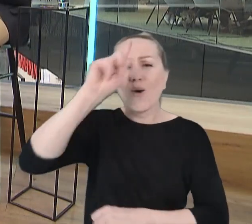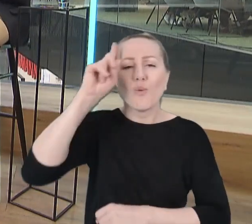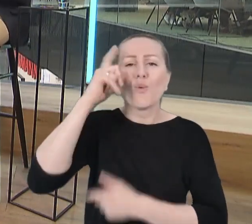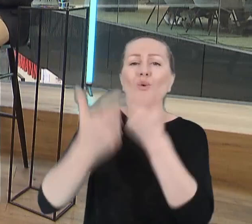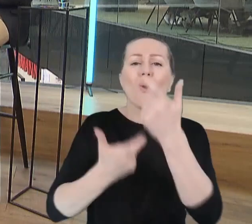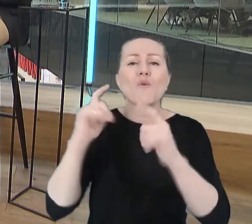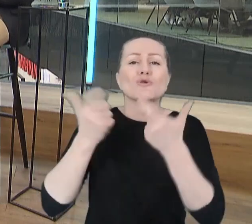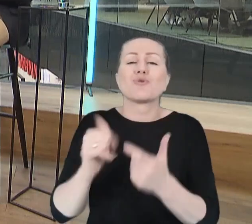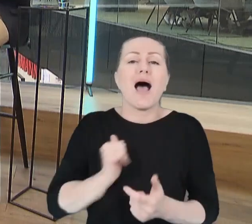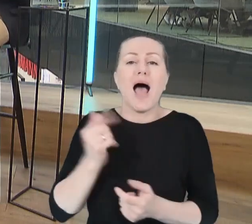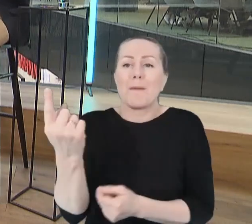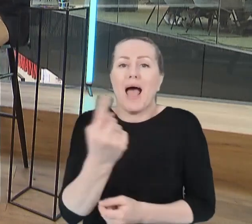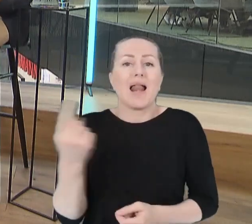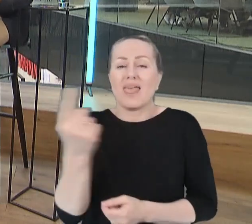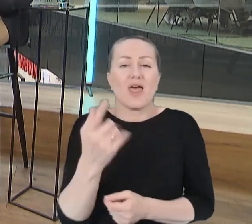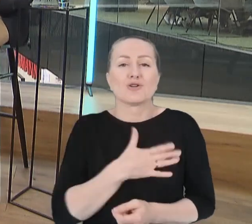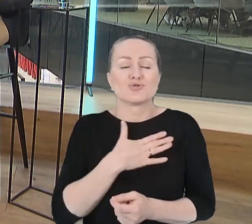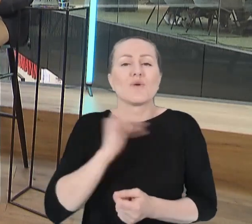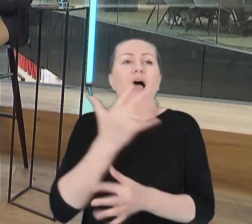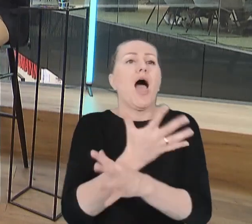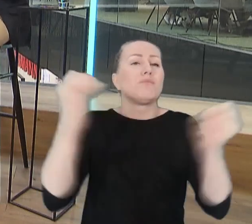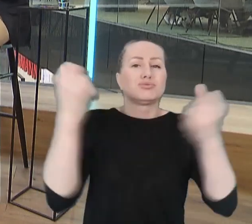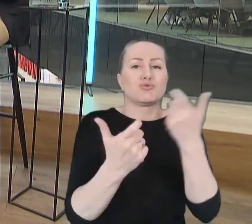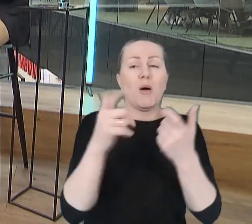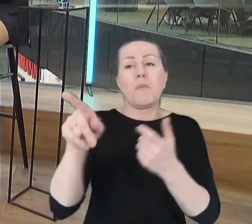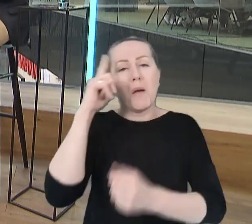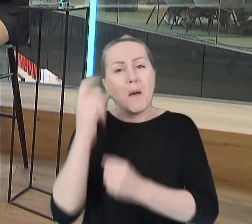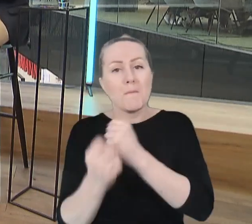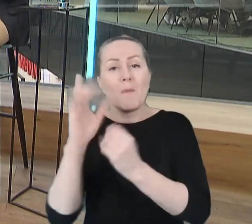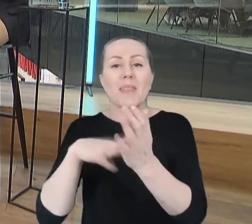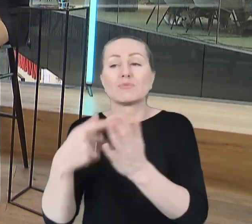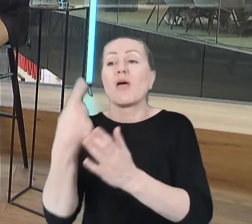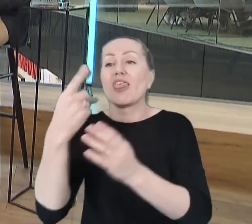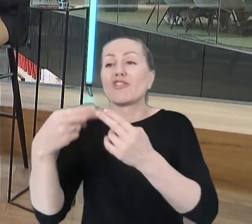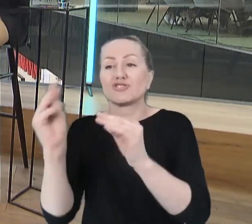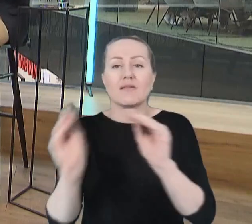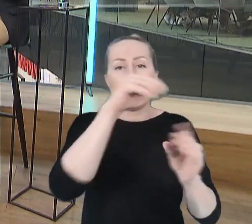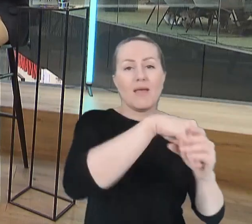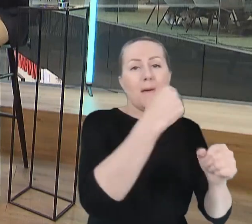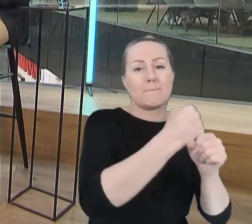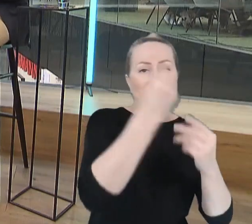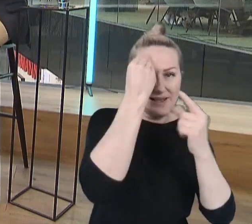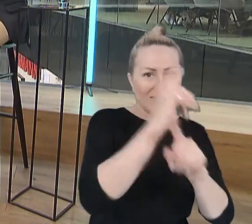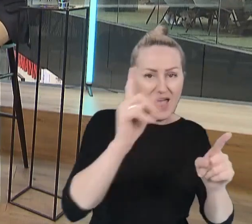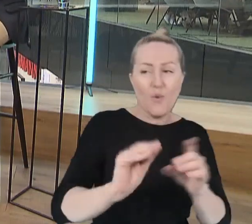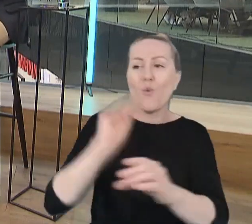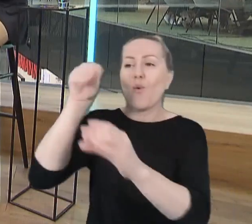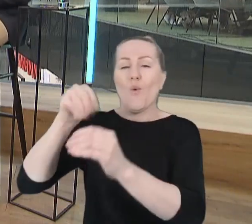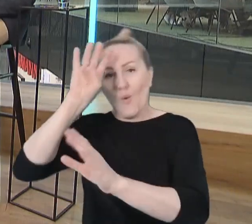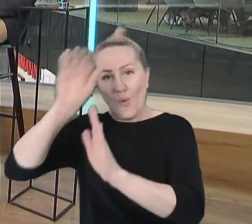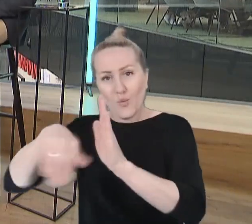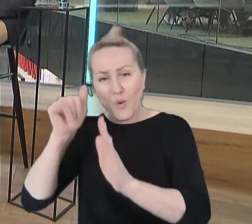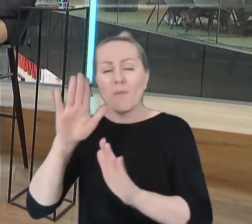się wyrwać. On miał takie pomysły, że ktoś jednego dnia będzie nauczycielem, innego dnia górnikiem, a potem sobie odpocznie.